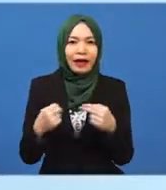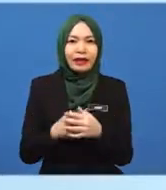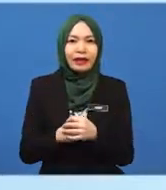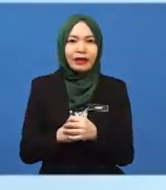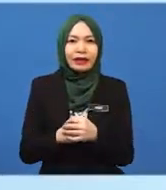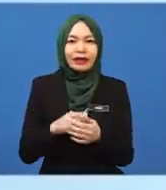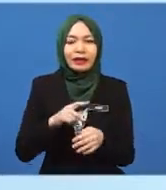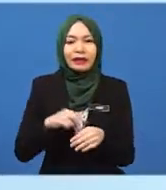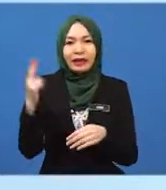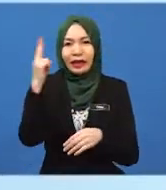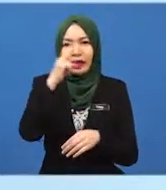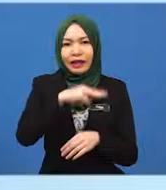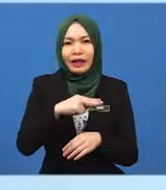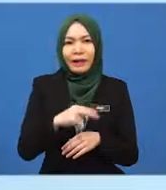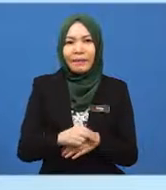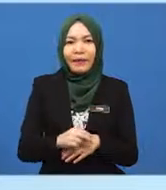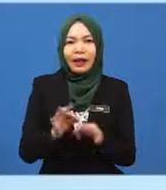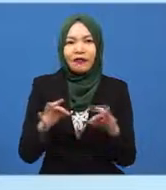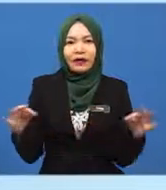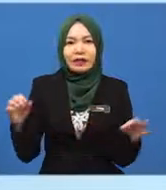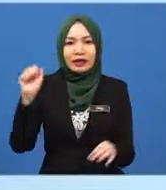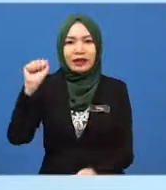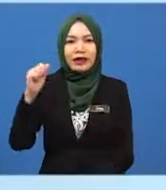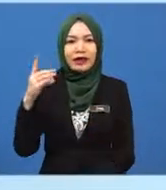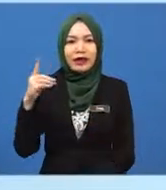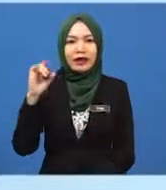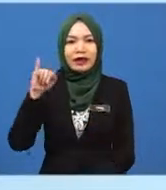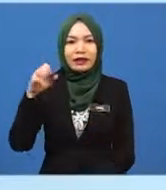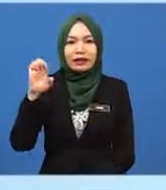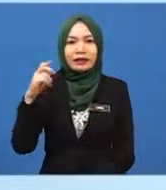adjektif dan frasa sendi nama.